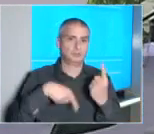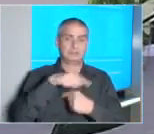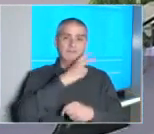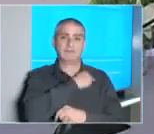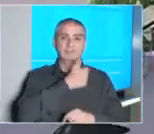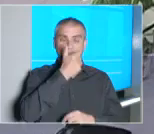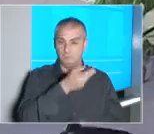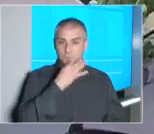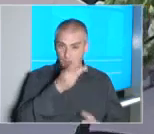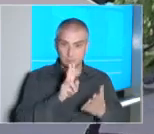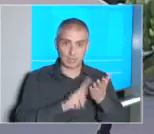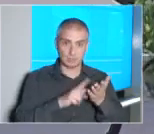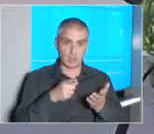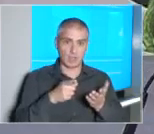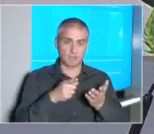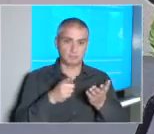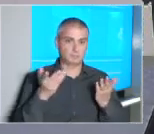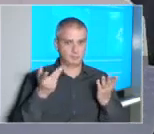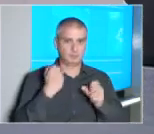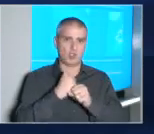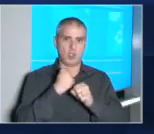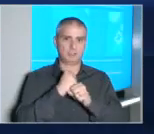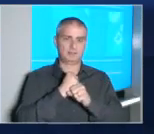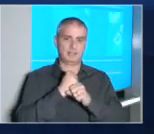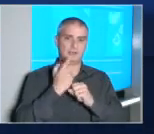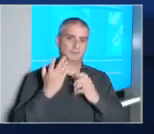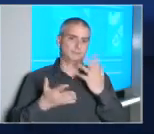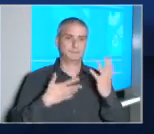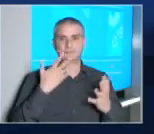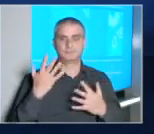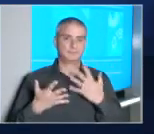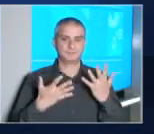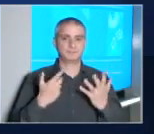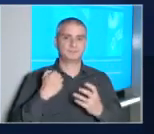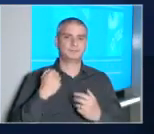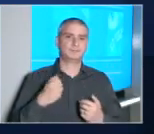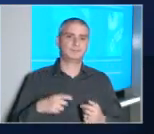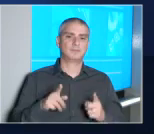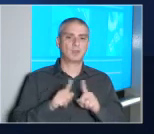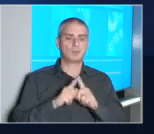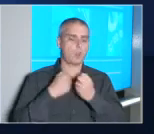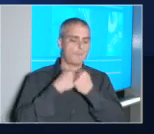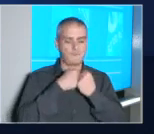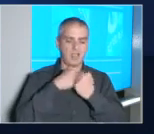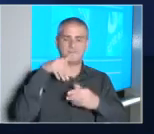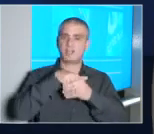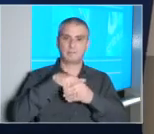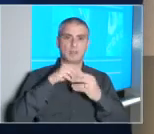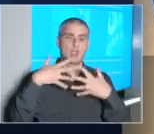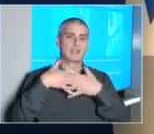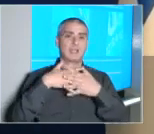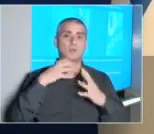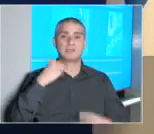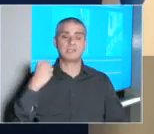עכשיו, לשאלתך, זה נכון שזה יוצר... זה יותר איזשהו מאבק פנימי בתוך איחוד